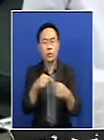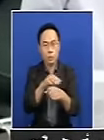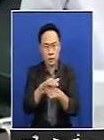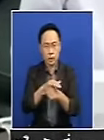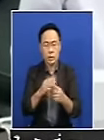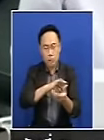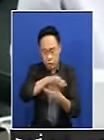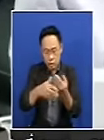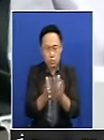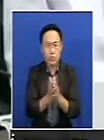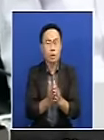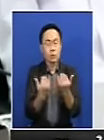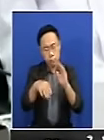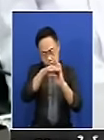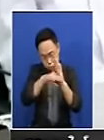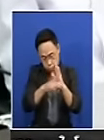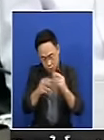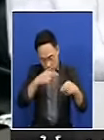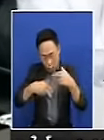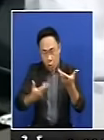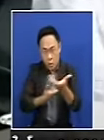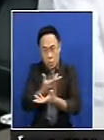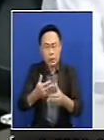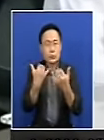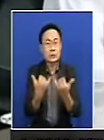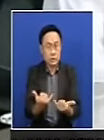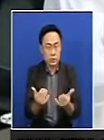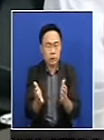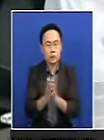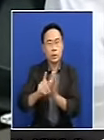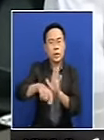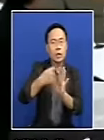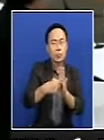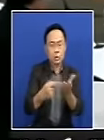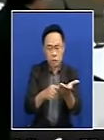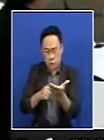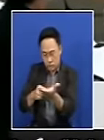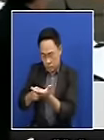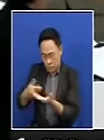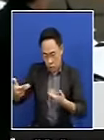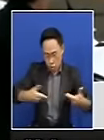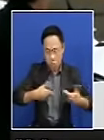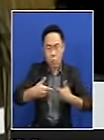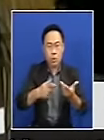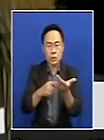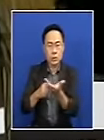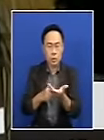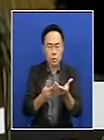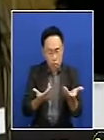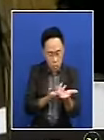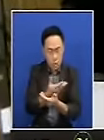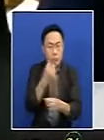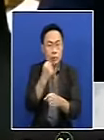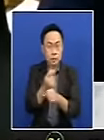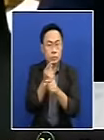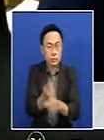ได้ทั้งหมดแต่สิ่งสำคัญที่กรรมการร่างรัฐธรรมนูญพิจารณาคือเหตุผลของข้อเสนอจากทุกฝ่ายที่เข้ามาค่ะส่ว